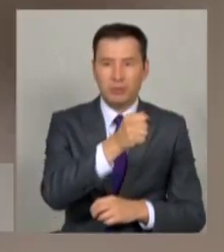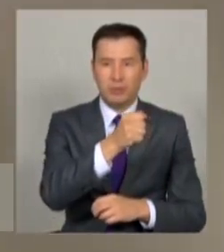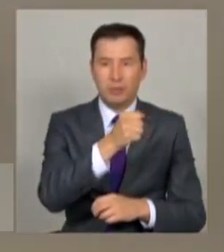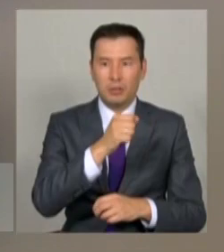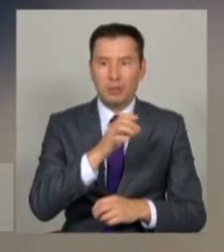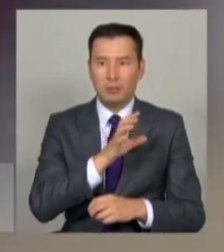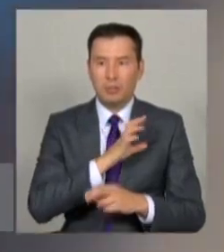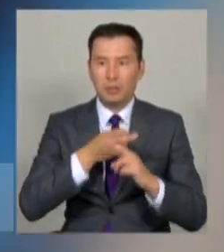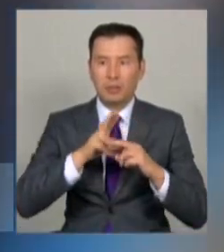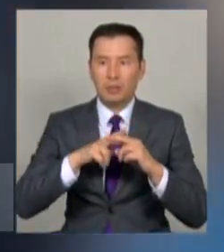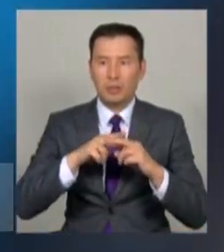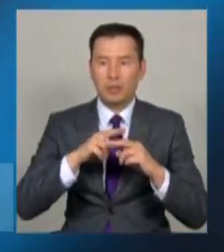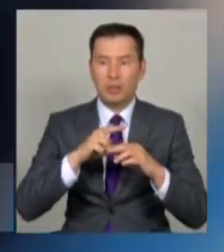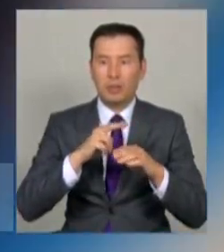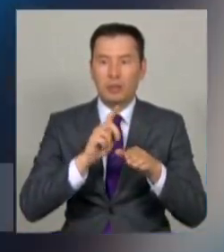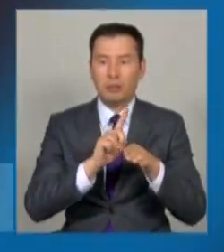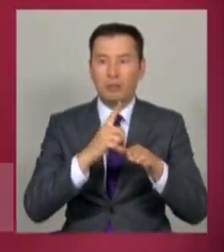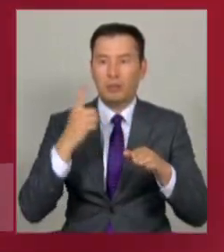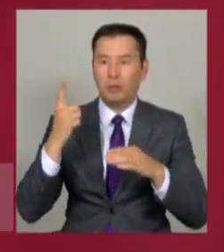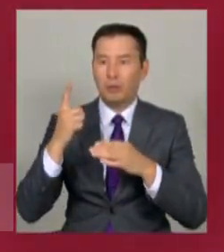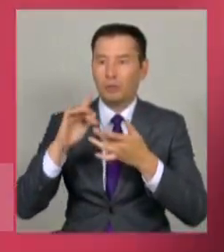отлучилась в поисках мобильного интернета и связи.